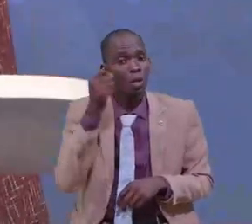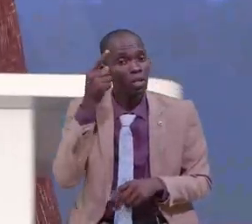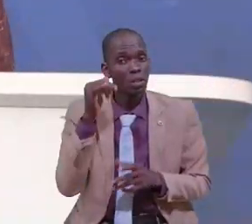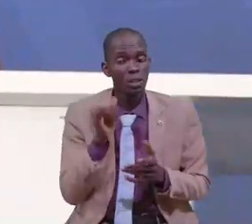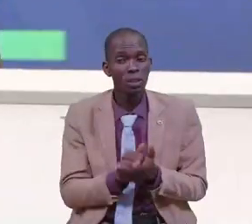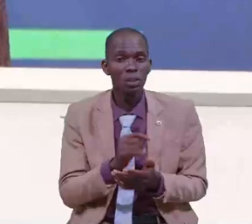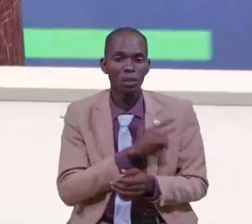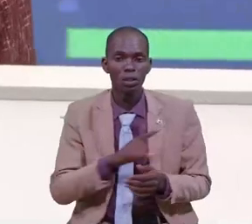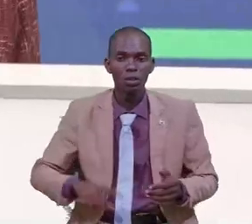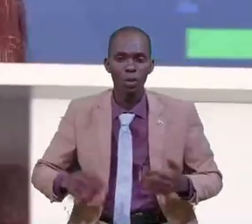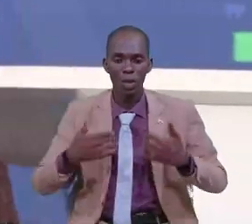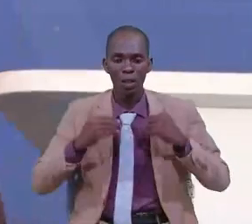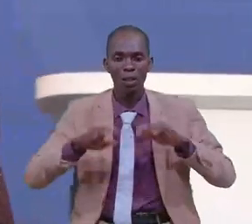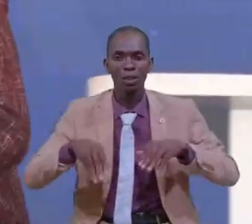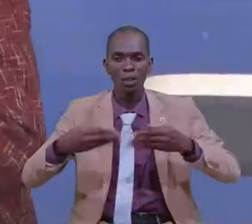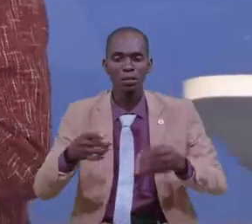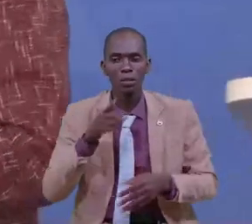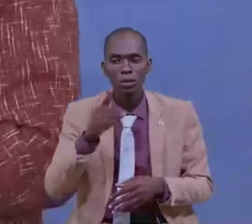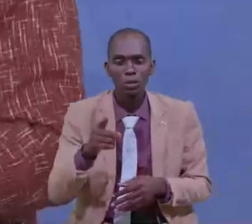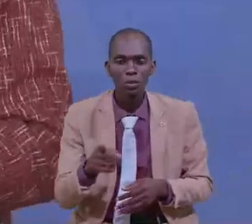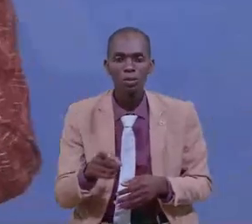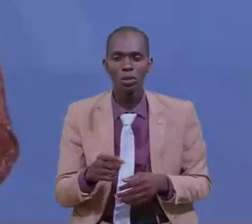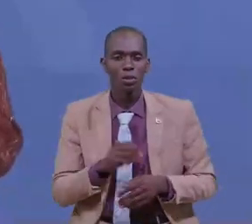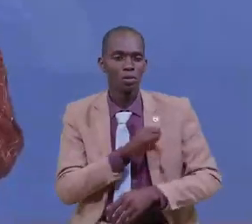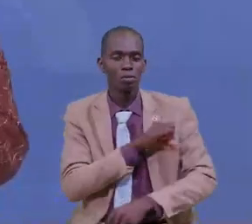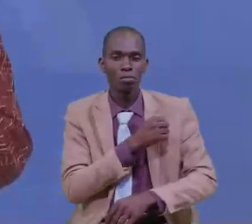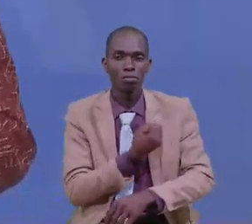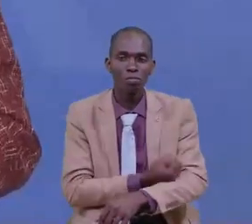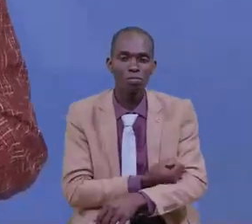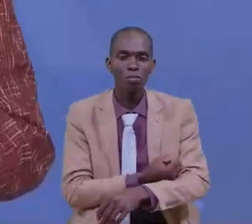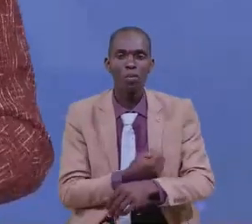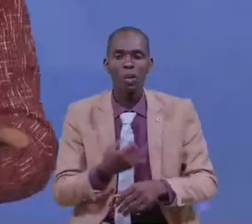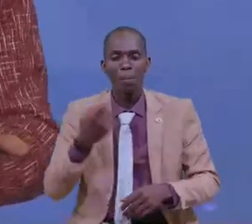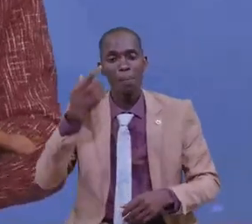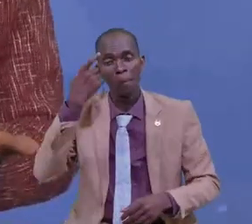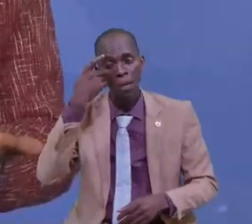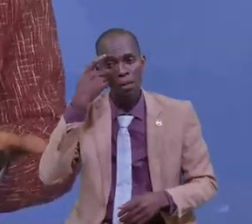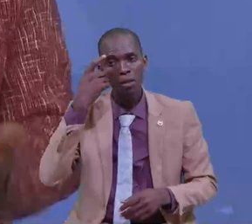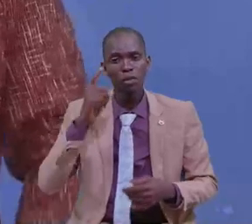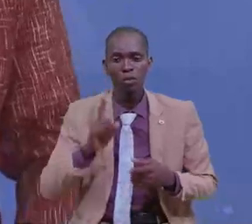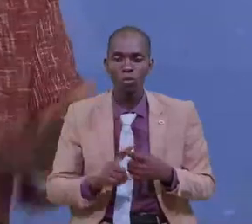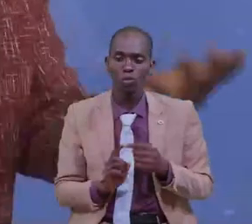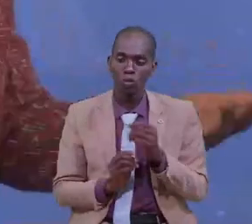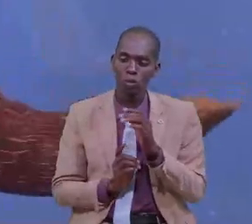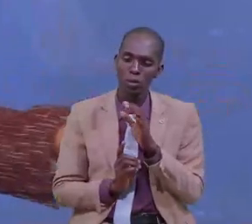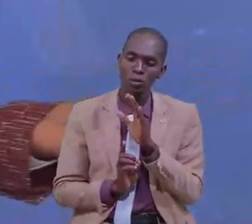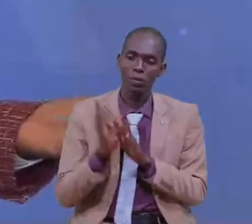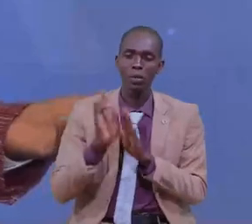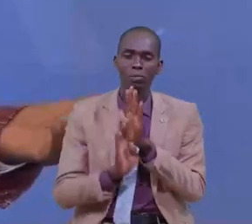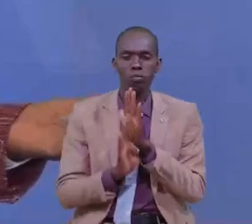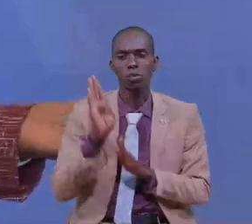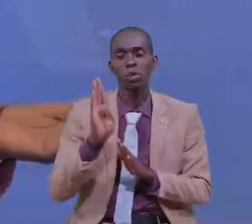Le Seigneur nous a donné les muscles, les nerfs, la pensée pour nous